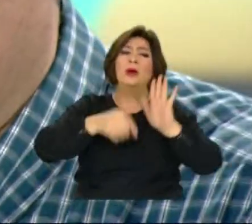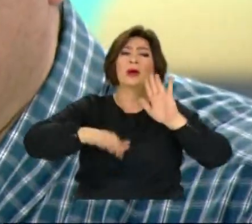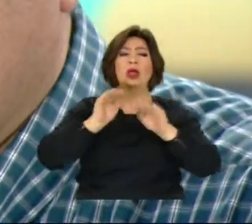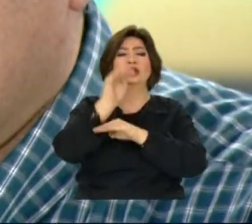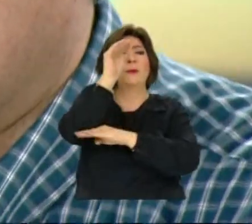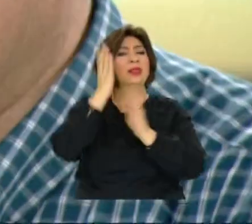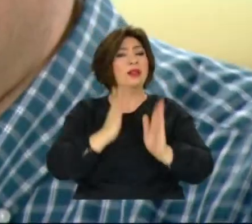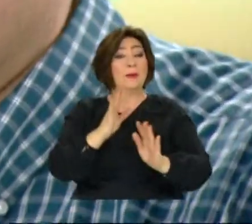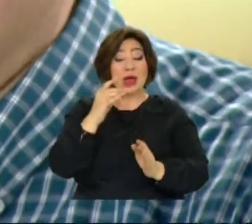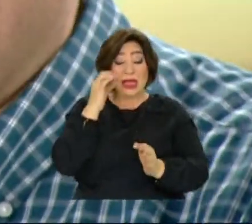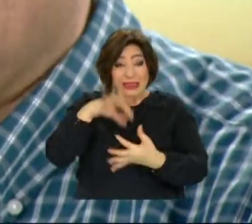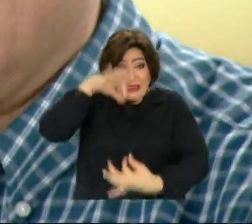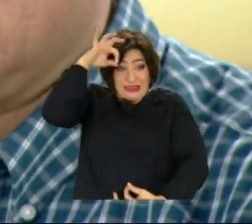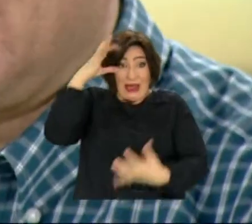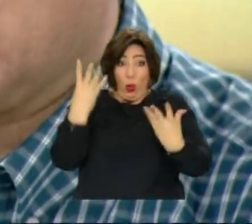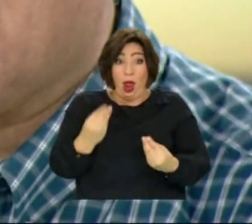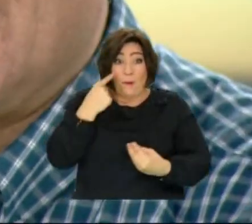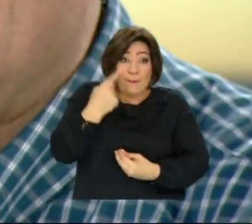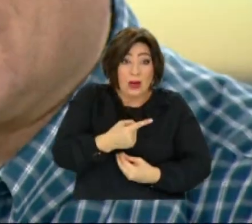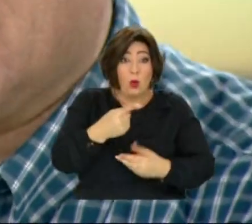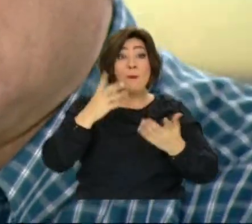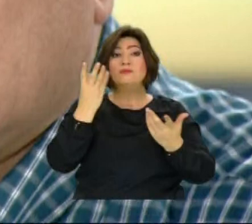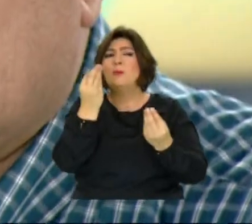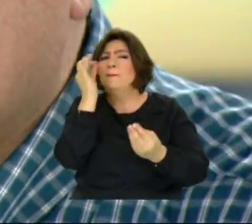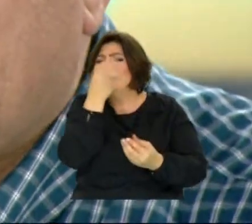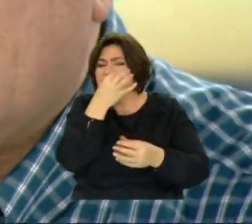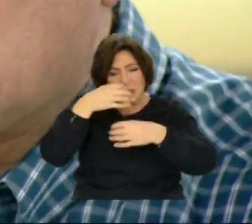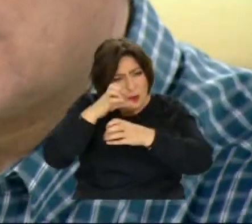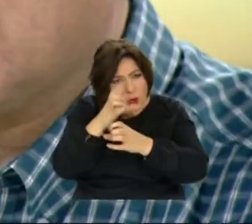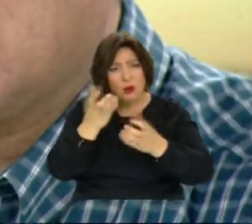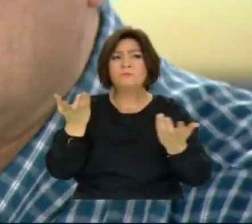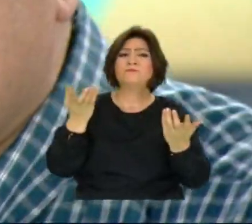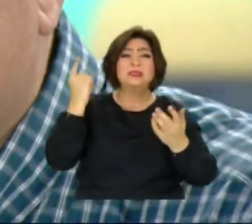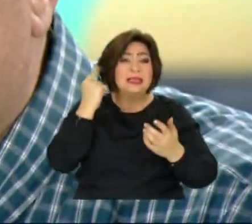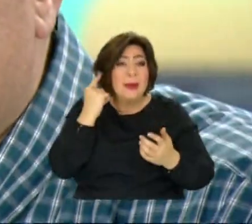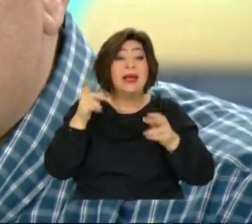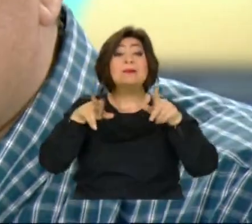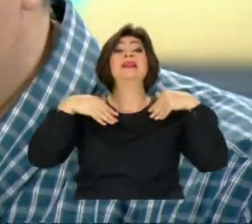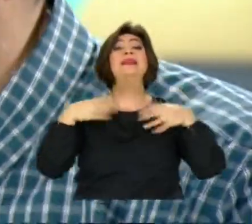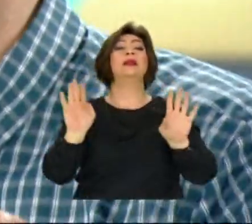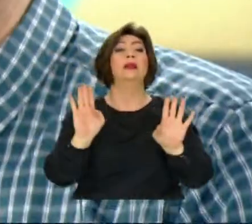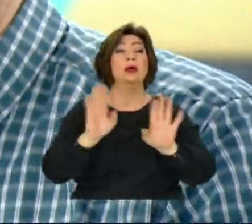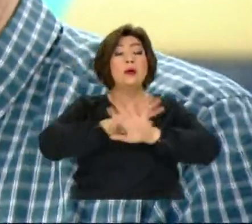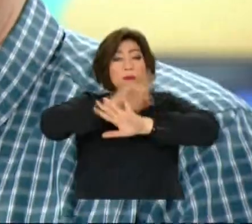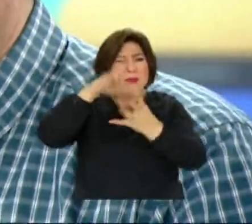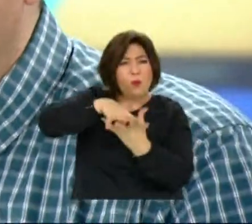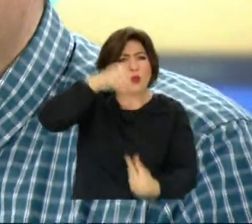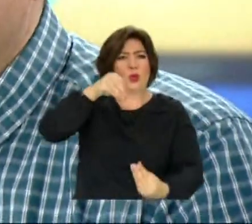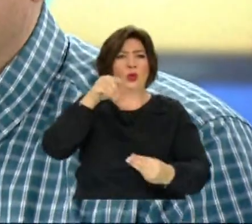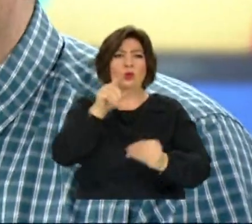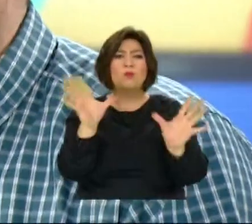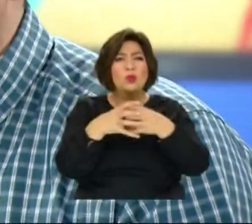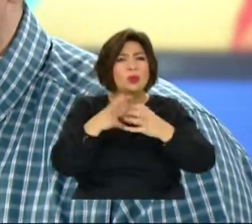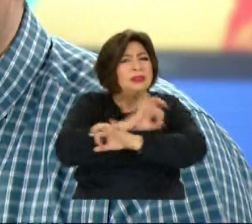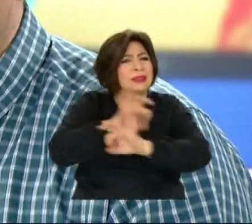bakıyor olaya. Laboratuvar verileri işte veya çok basit bir takım dinlemeler şunlar bunlarla değil. Bir bütün o. Her